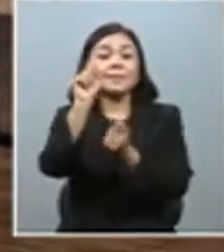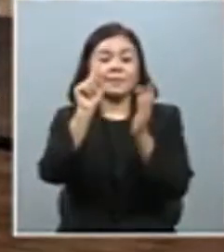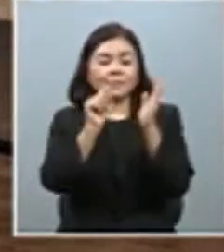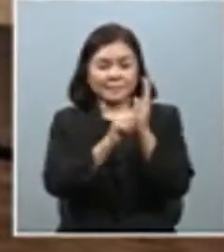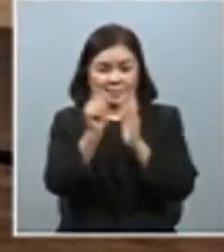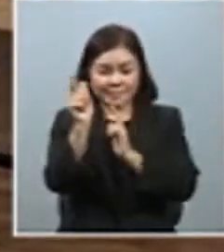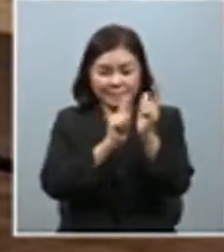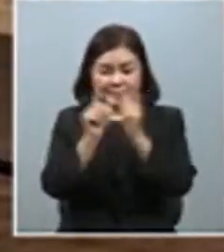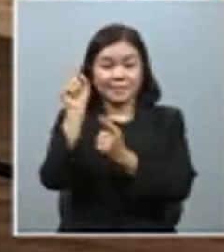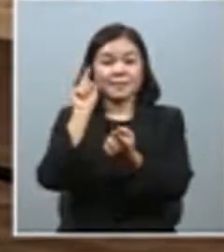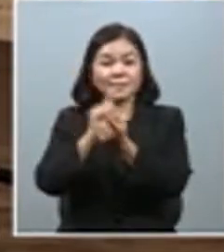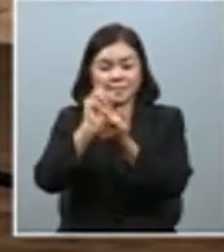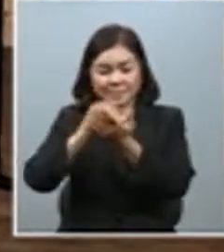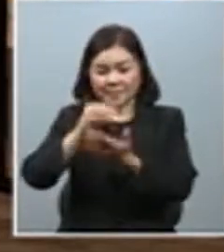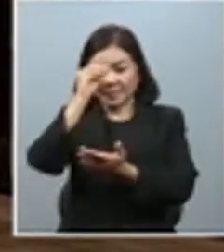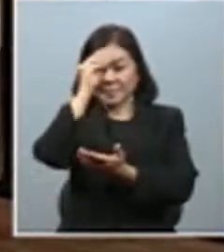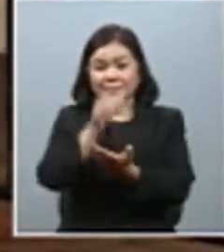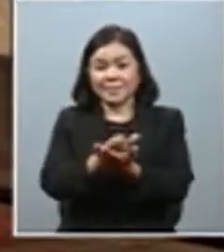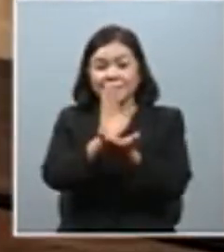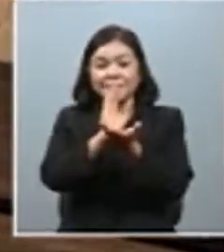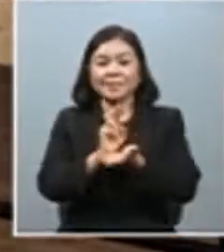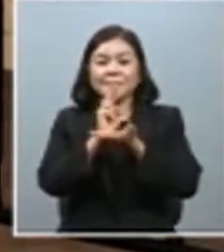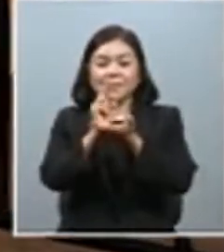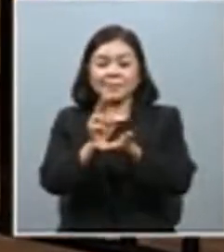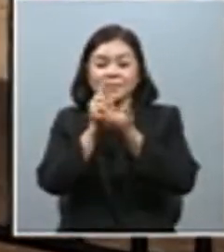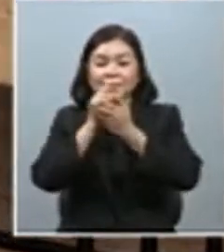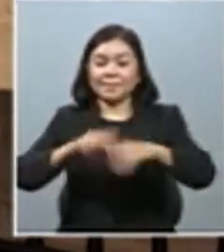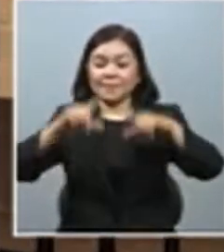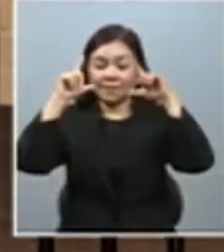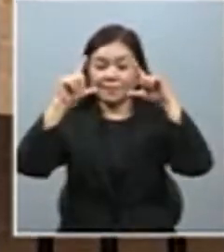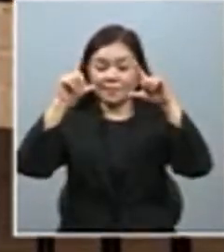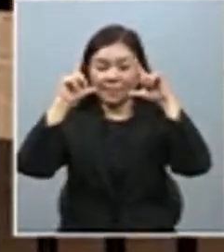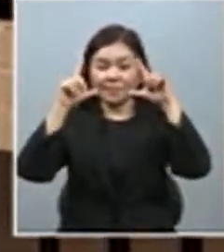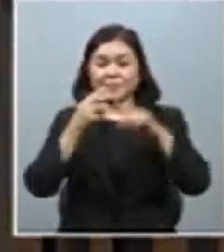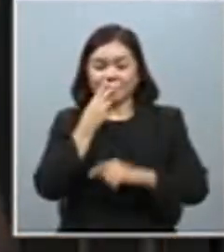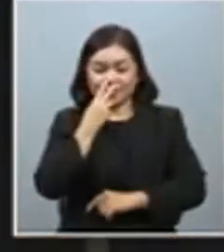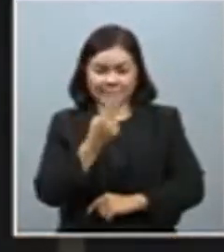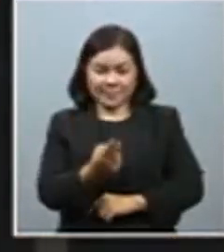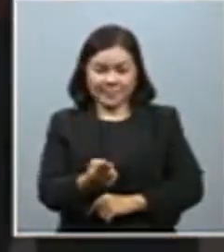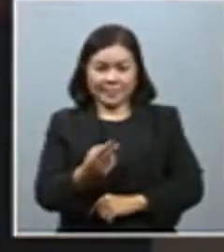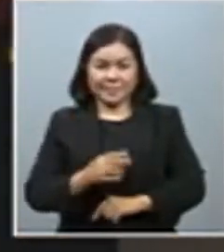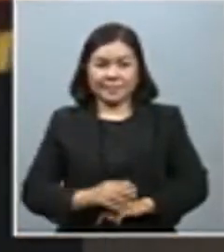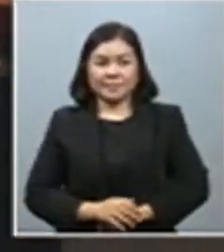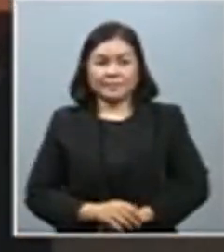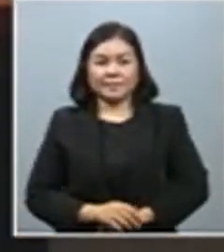พบนักเรียนดีเด็ดขวัญใจนายอำเภอกันนะคะ